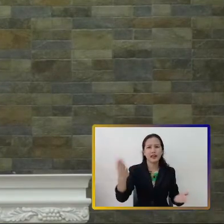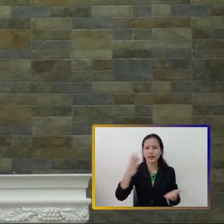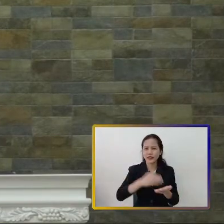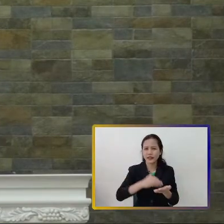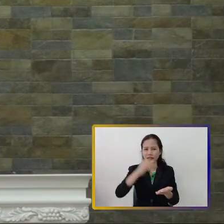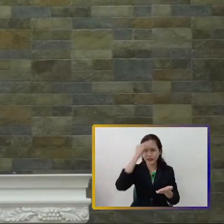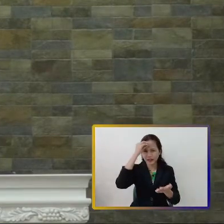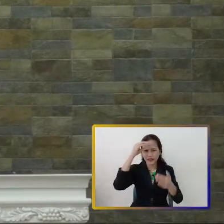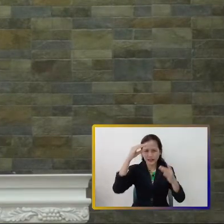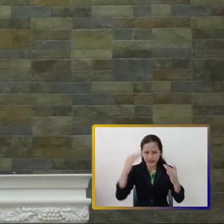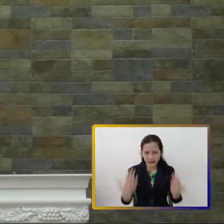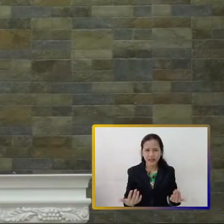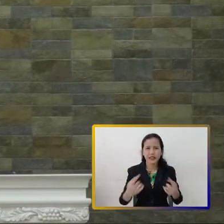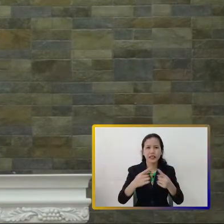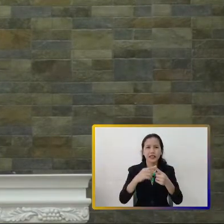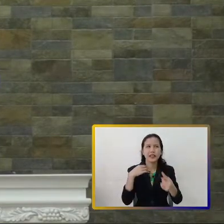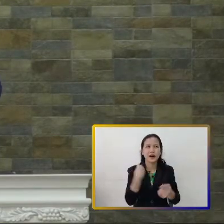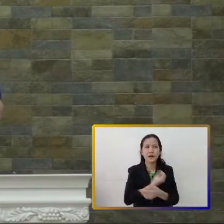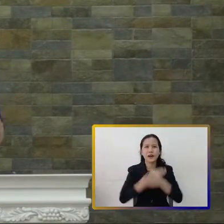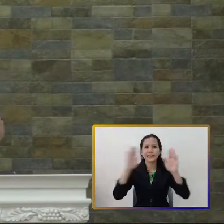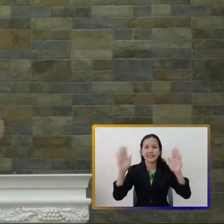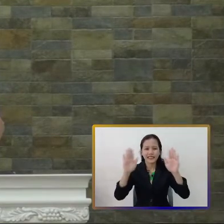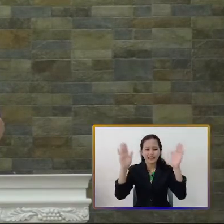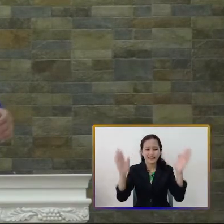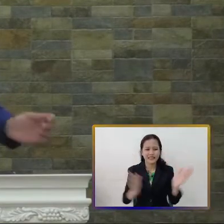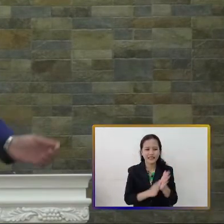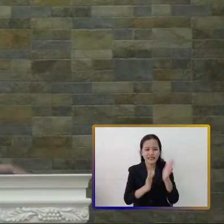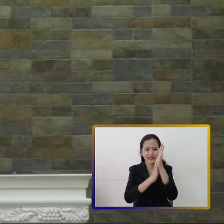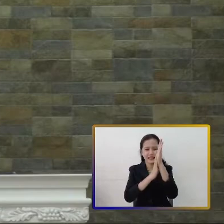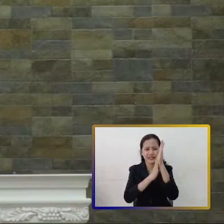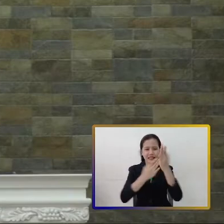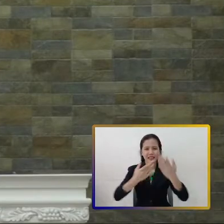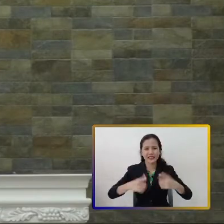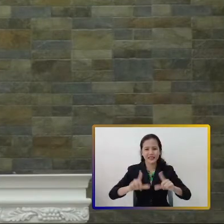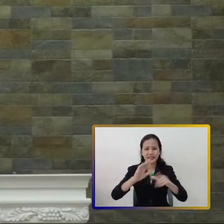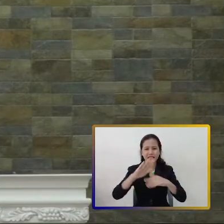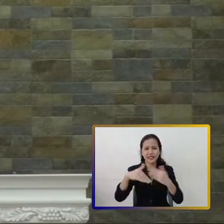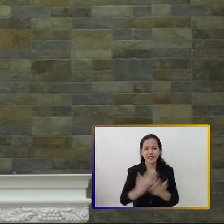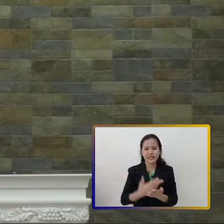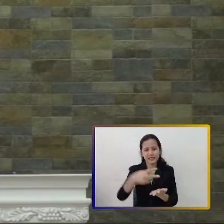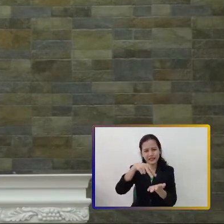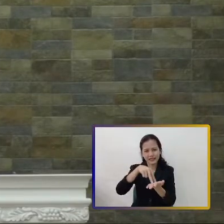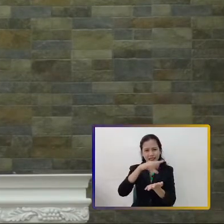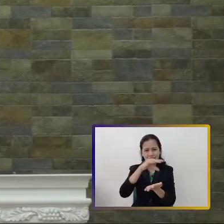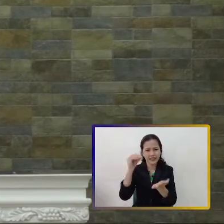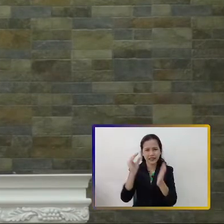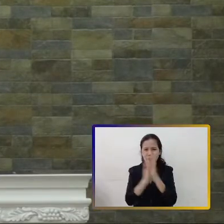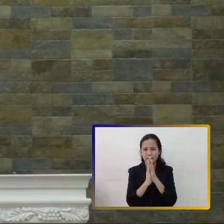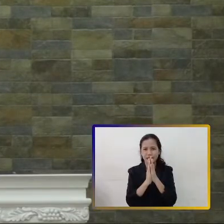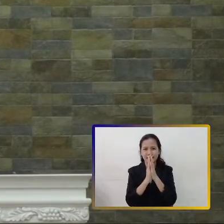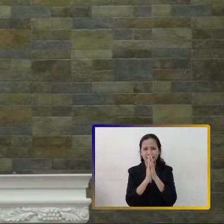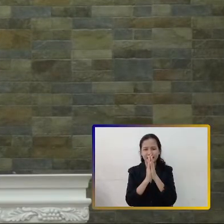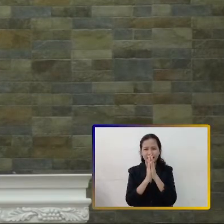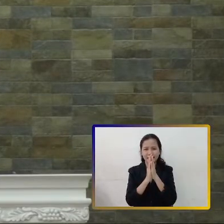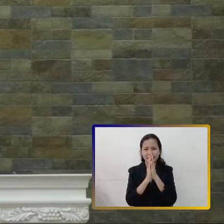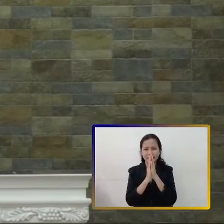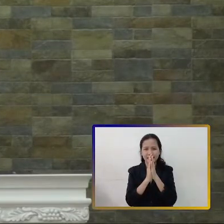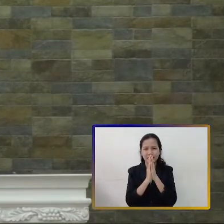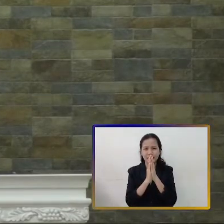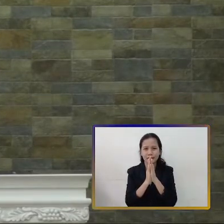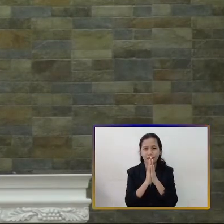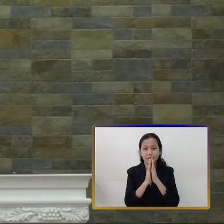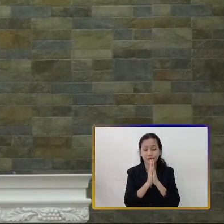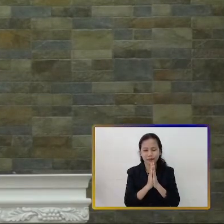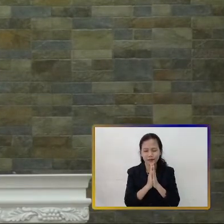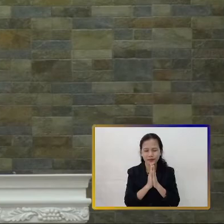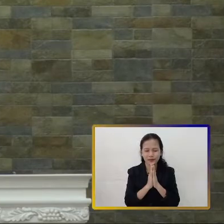natutunan sa ating pong Sunday School. Amen? Tayo po ay magsitayin lahat. Tayo po ay manalangin. Let us close our eyes and bow our heads